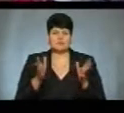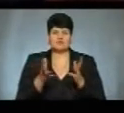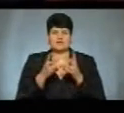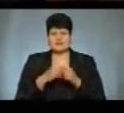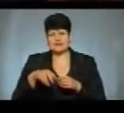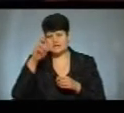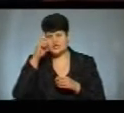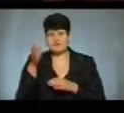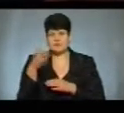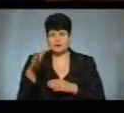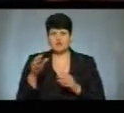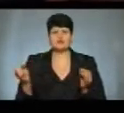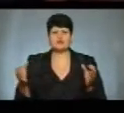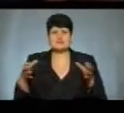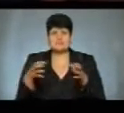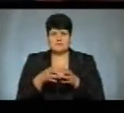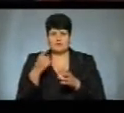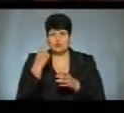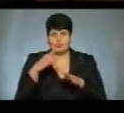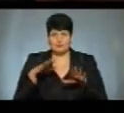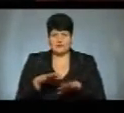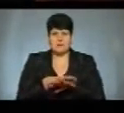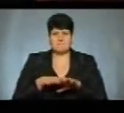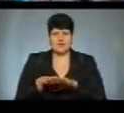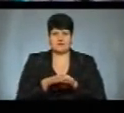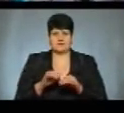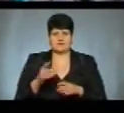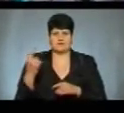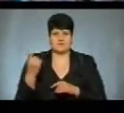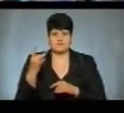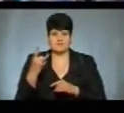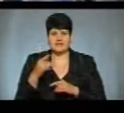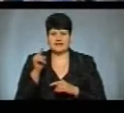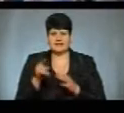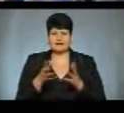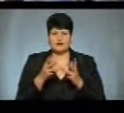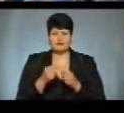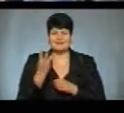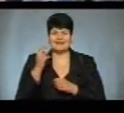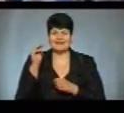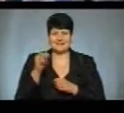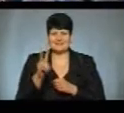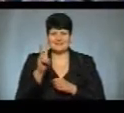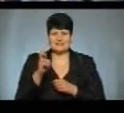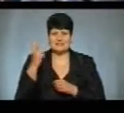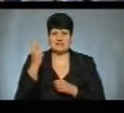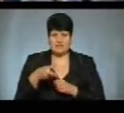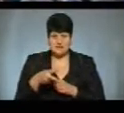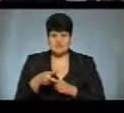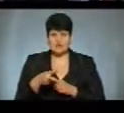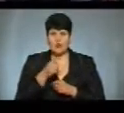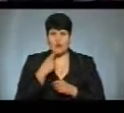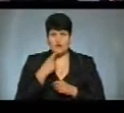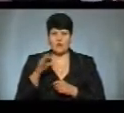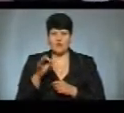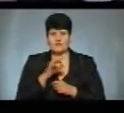державних прапорів, що зібрані в одному місці у категорії «Масові заходи вперше». Їх нарахували 3220, каже